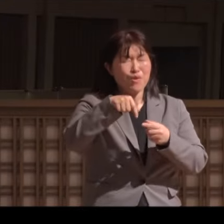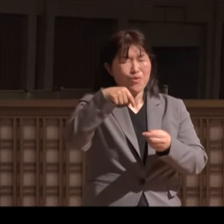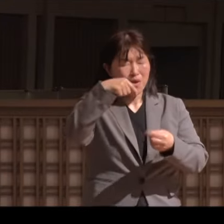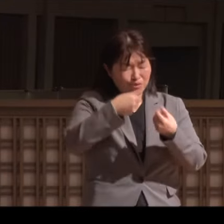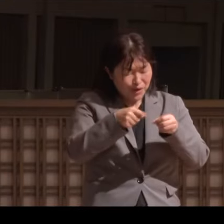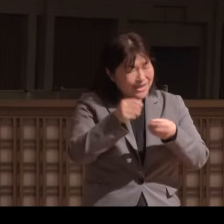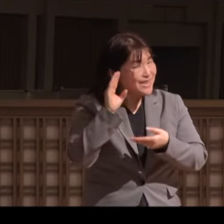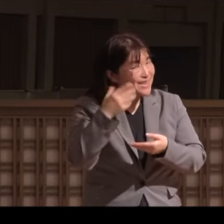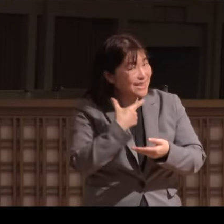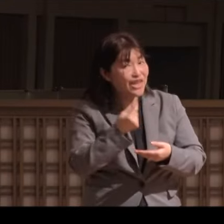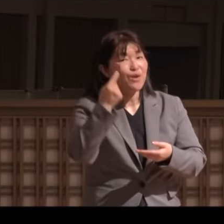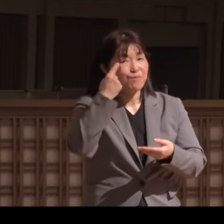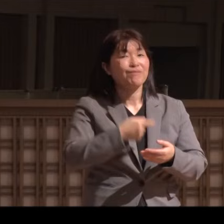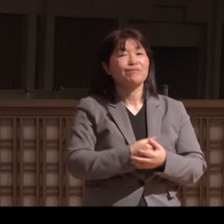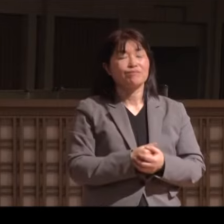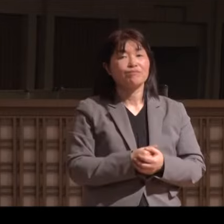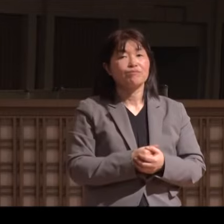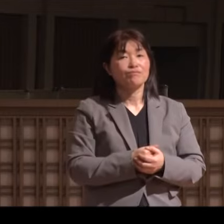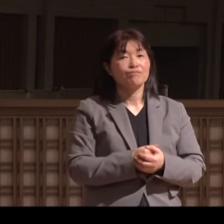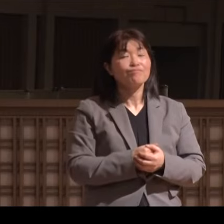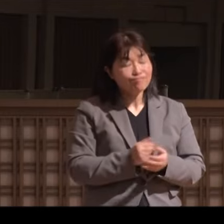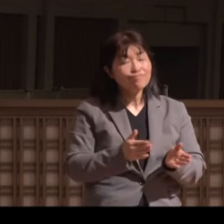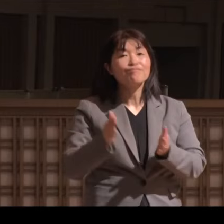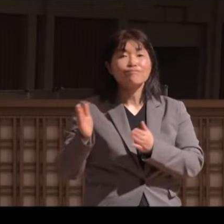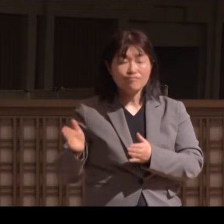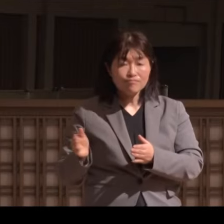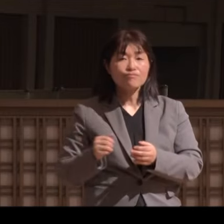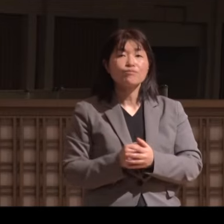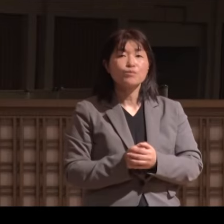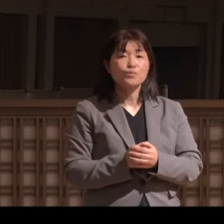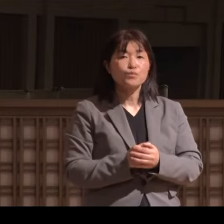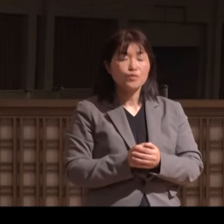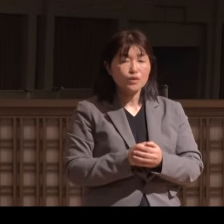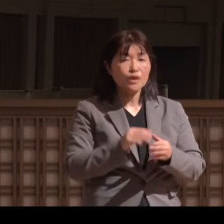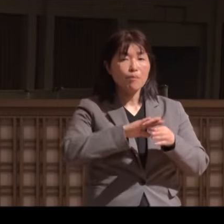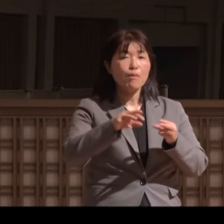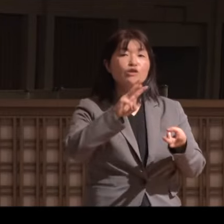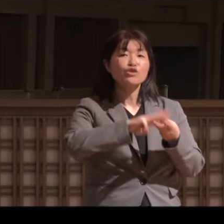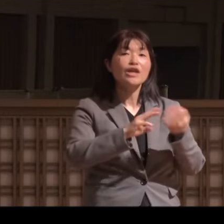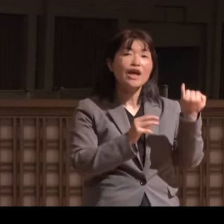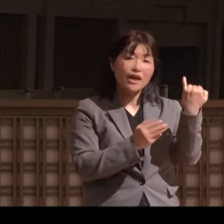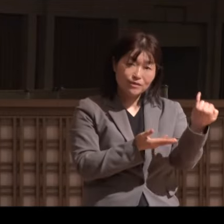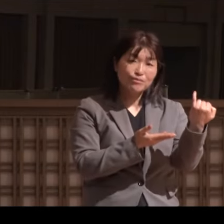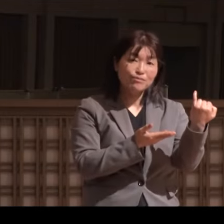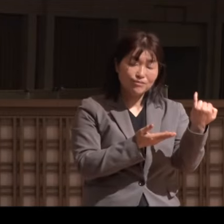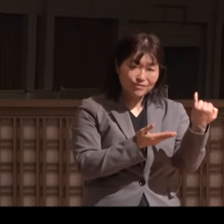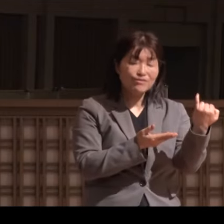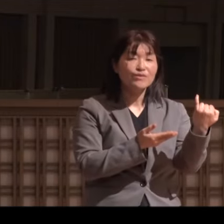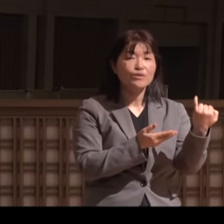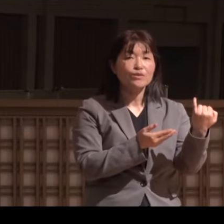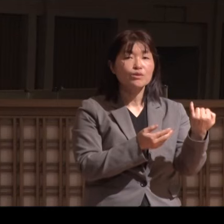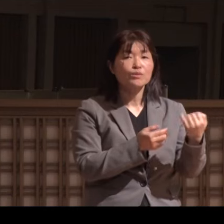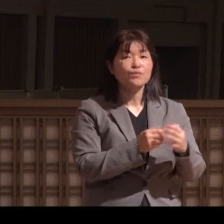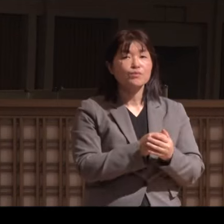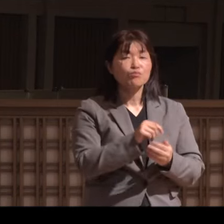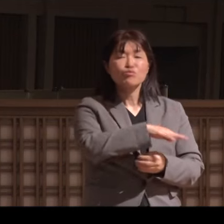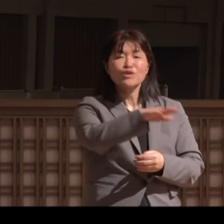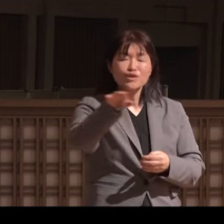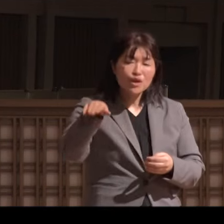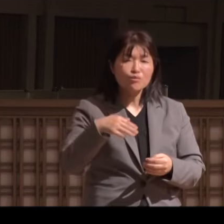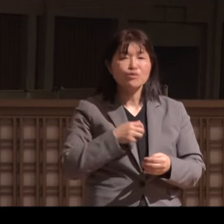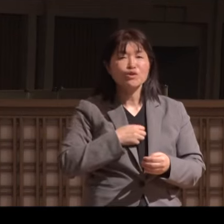後でまた聞いていきたいと思いますさえ続いてですねフリーアナウンサーのマダさんなんですけれども東京からもご存知の方